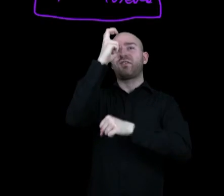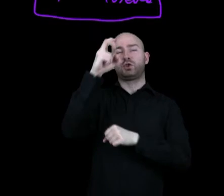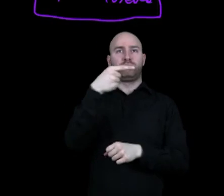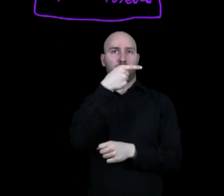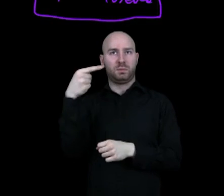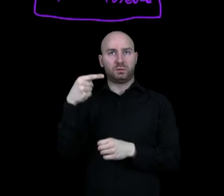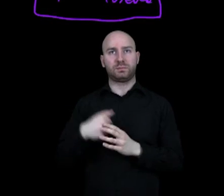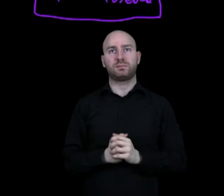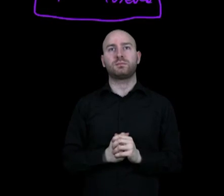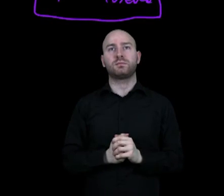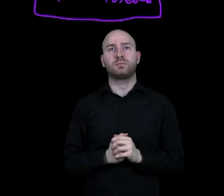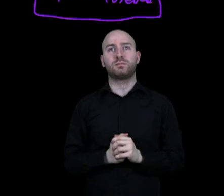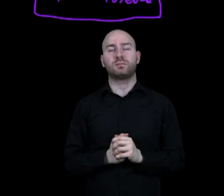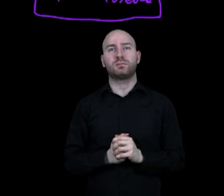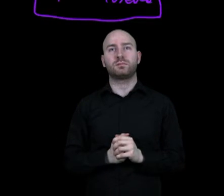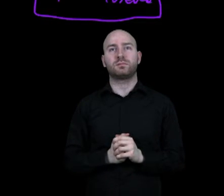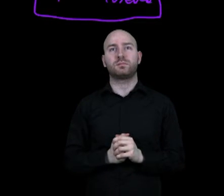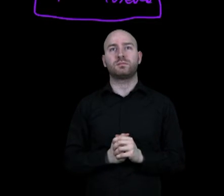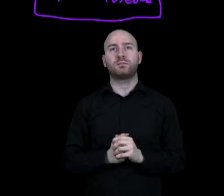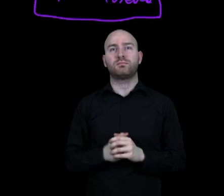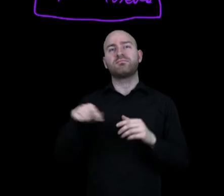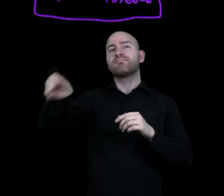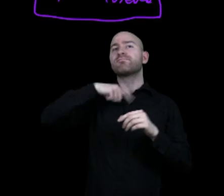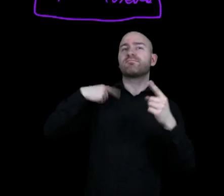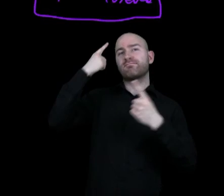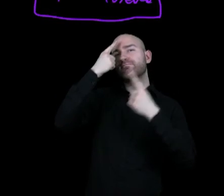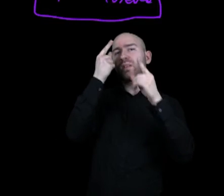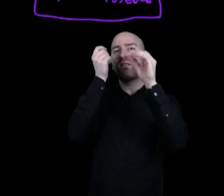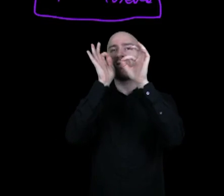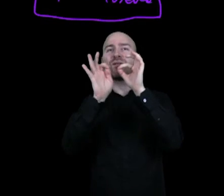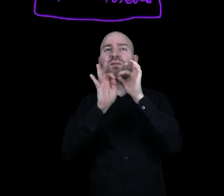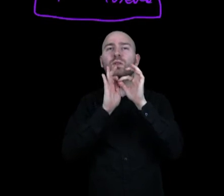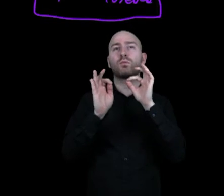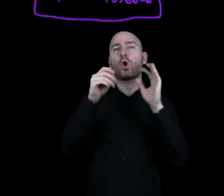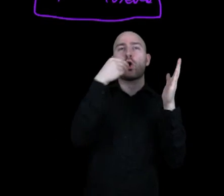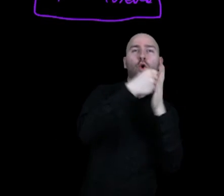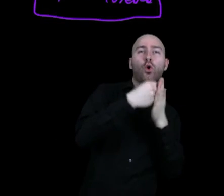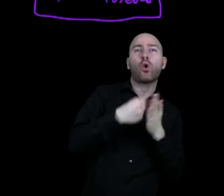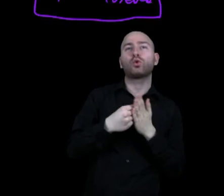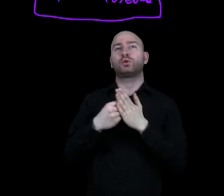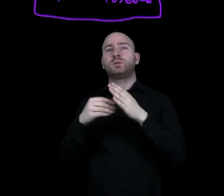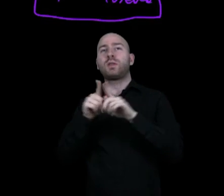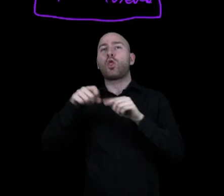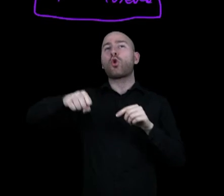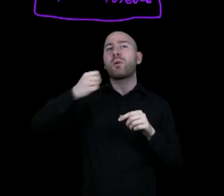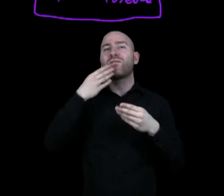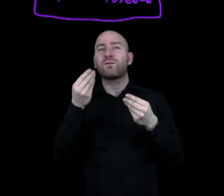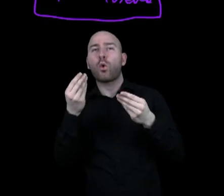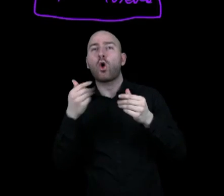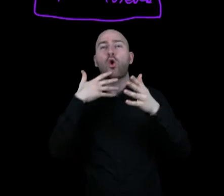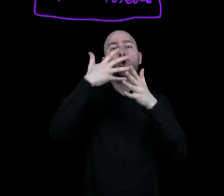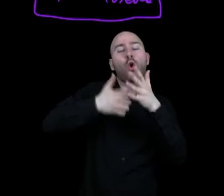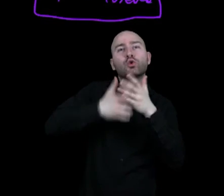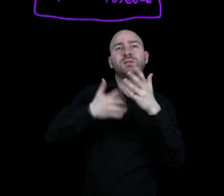Sytuacją holistycznie pożądaną, gdybyśmy byli oświeconym królem społeczeństwa chcącym zważyć wszystkie koszty i korzyści foliowych torebek,